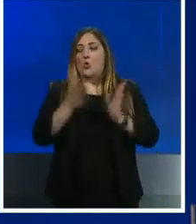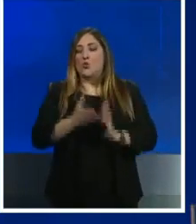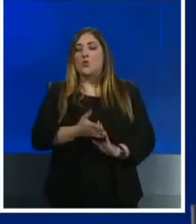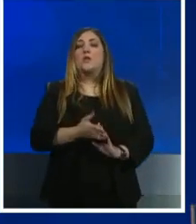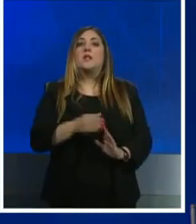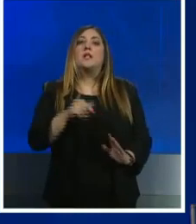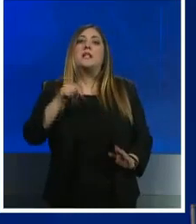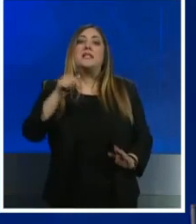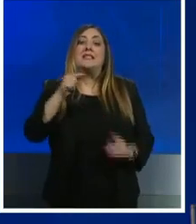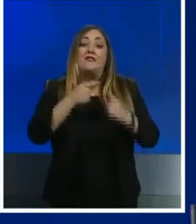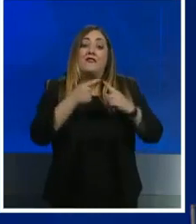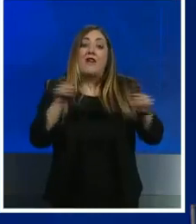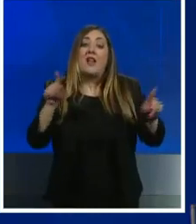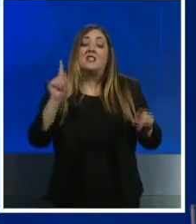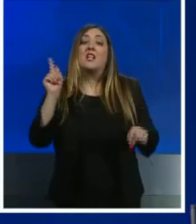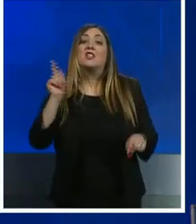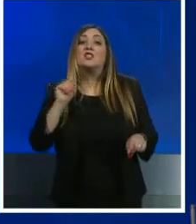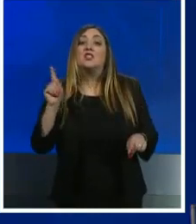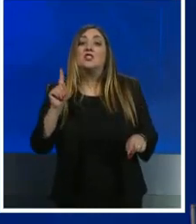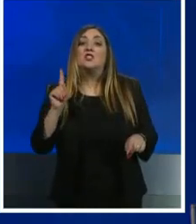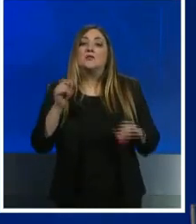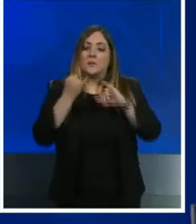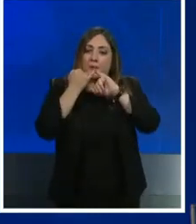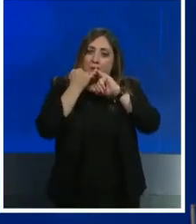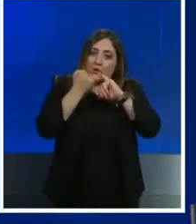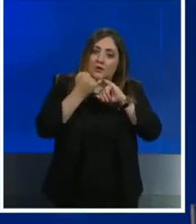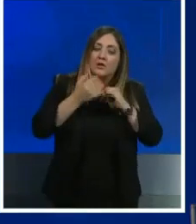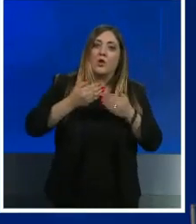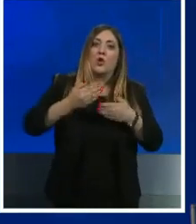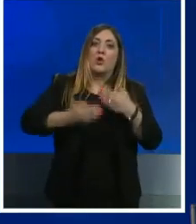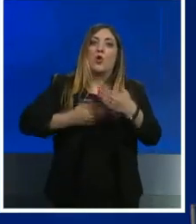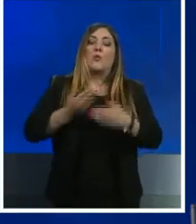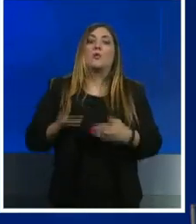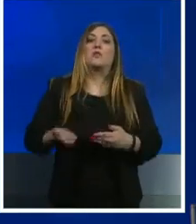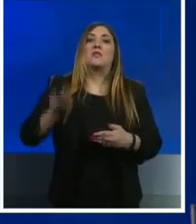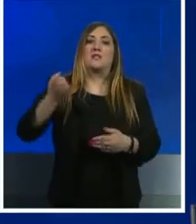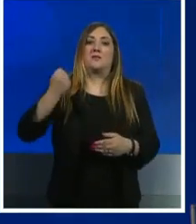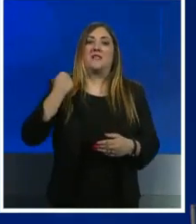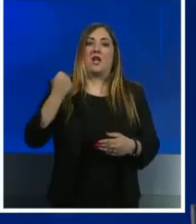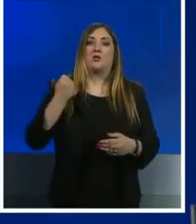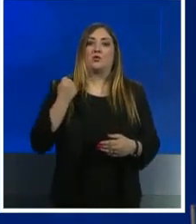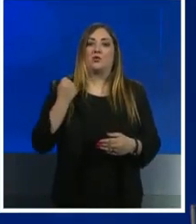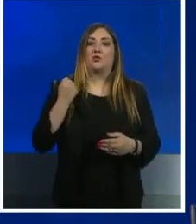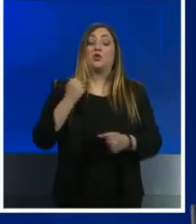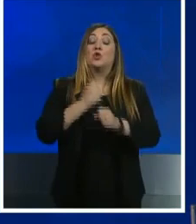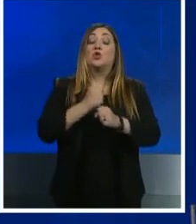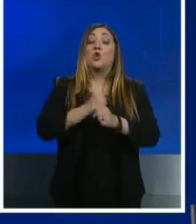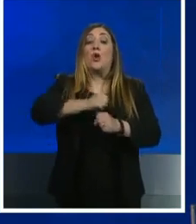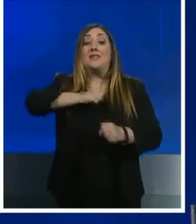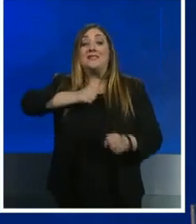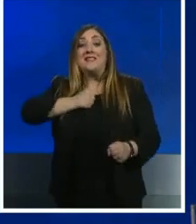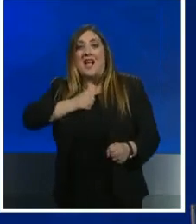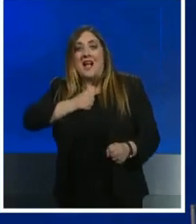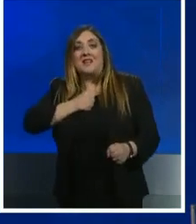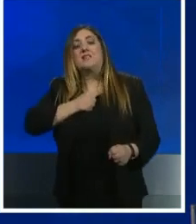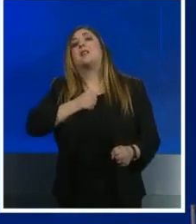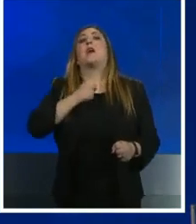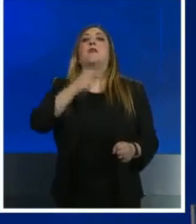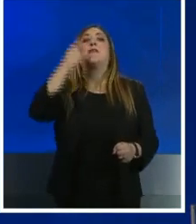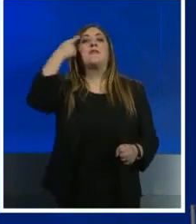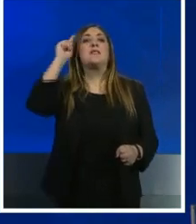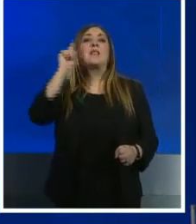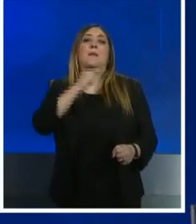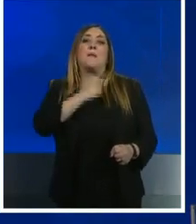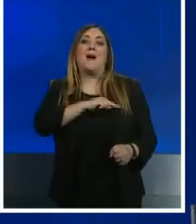id-differenza hija l-impenn biex insaħħu r-rwol tagħna kemm fir-rappreżentanza tagħna bħala